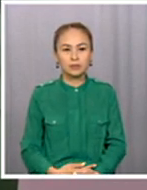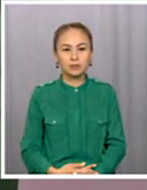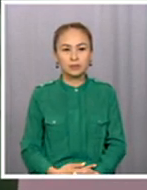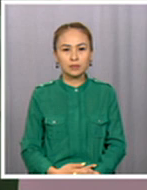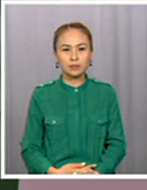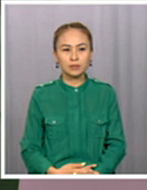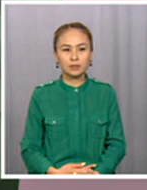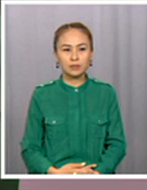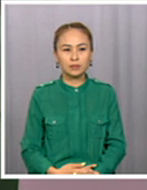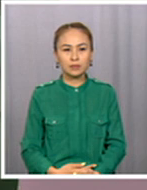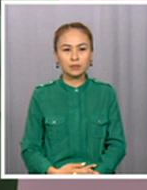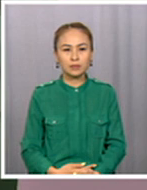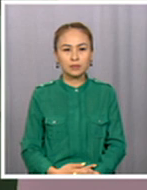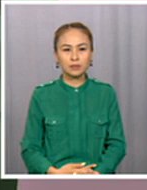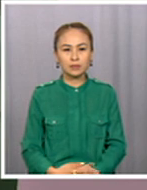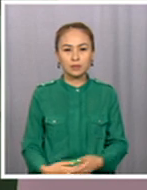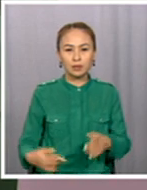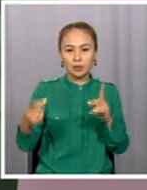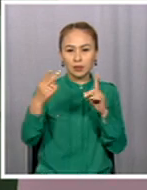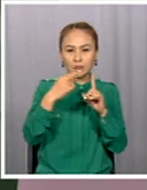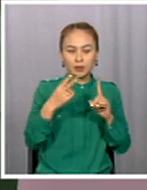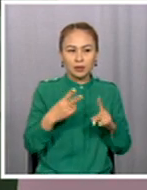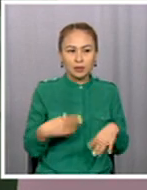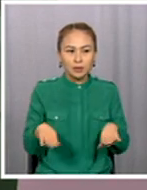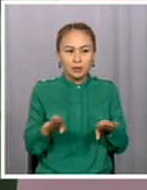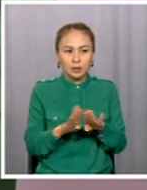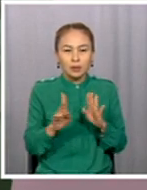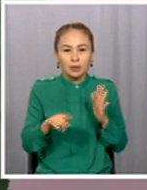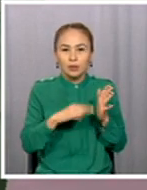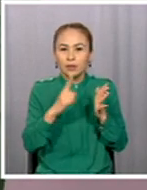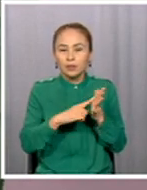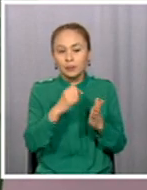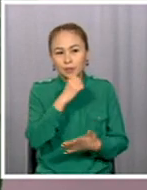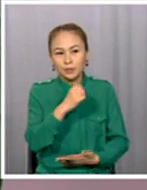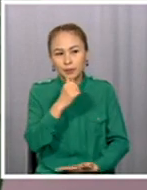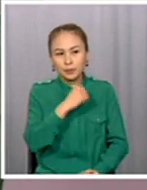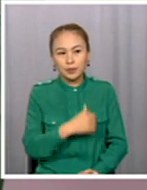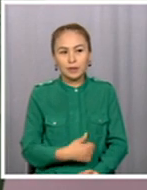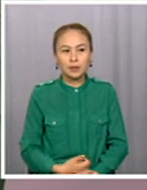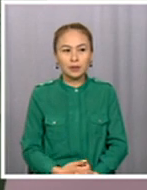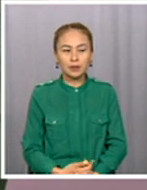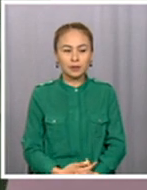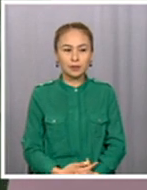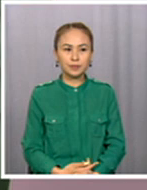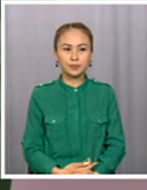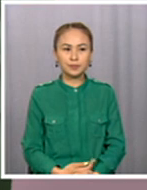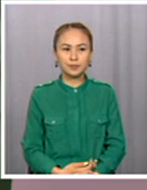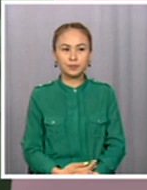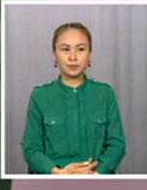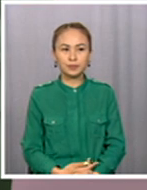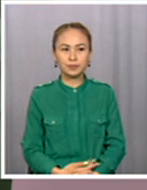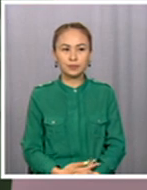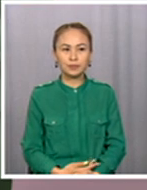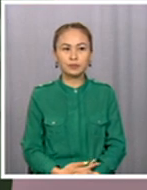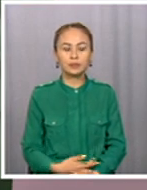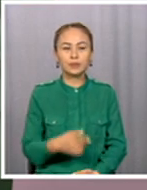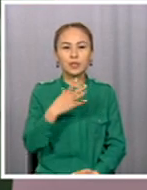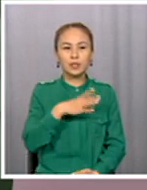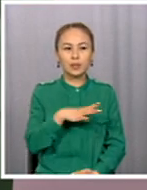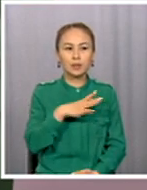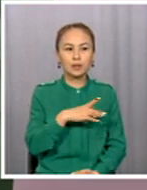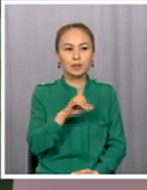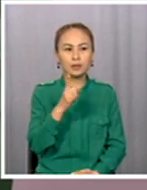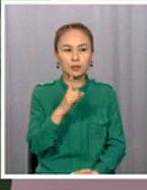Оқушылар, енді мәтін мазмұны бойынша сұрақтар құрастырайық. Ол үшін неге, неліктен